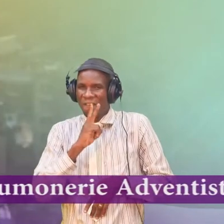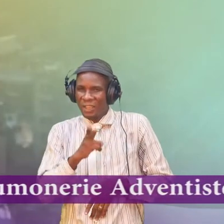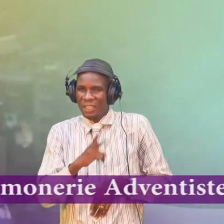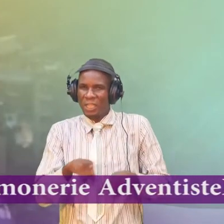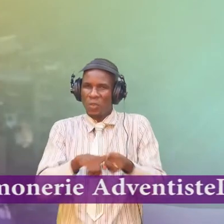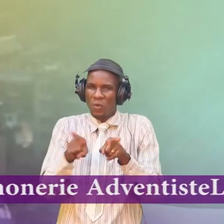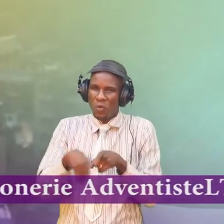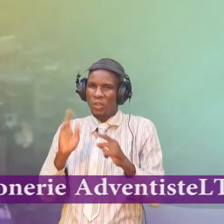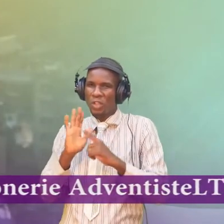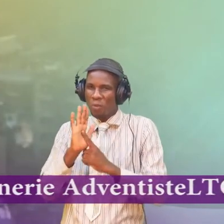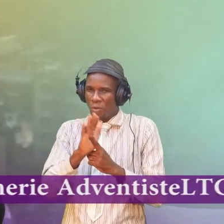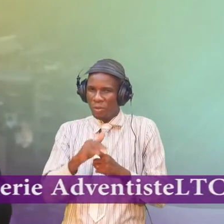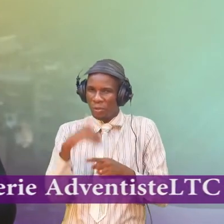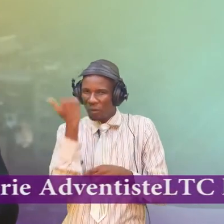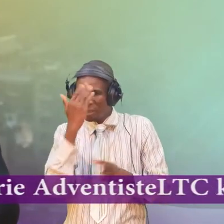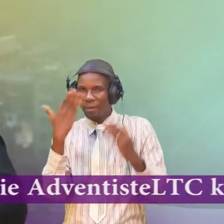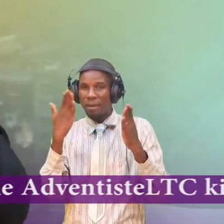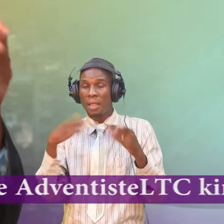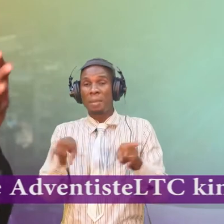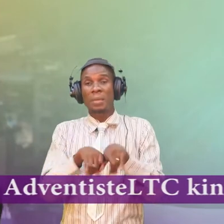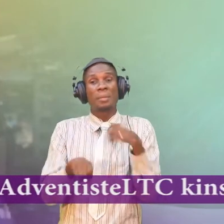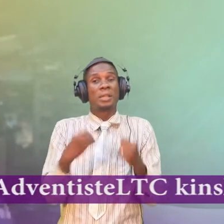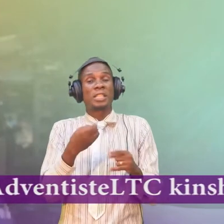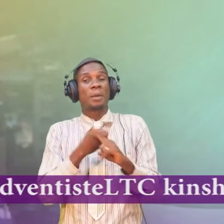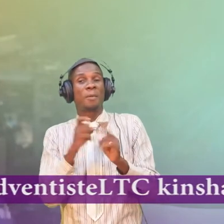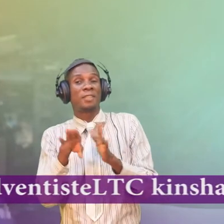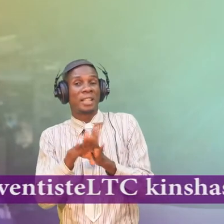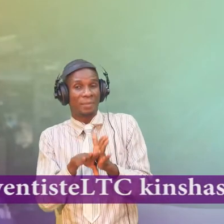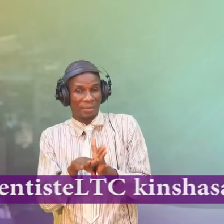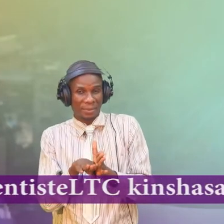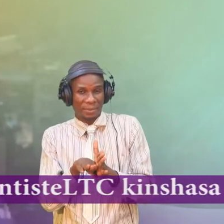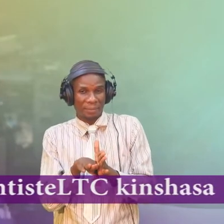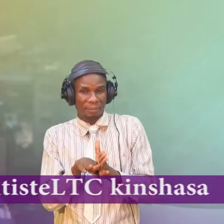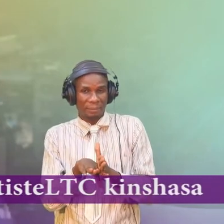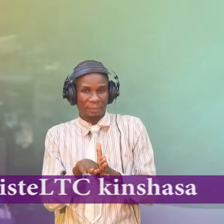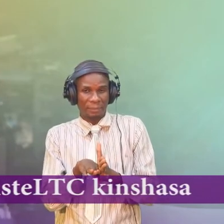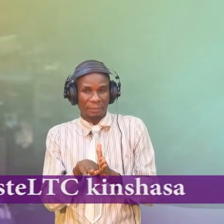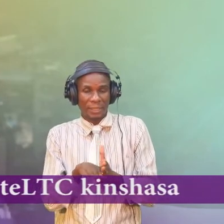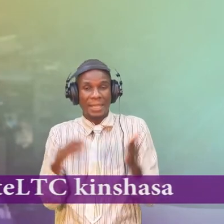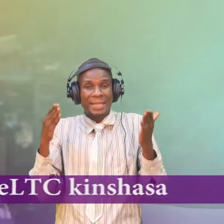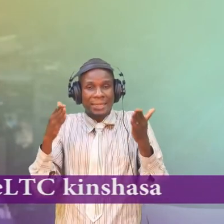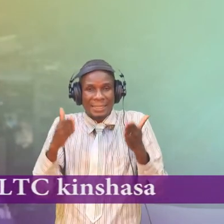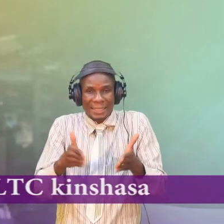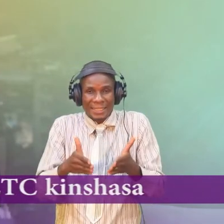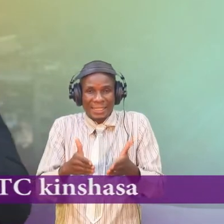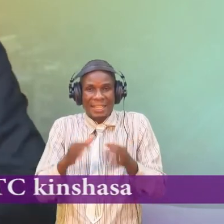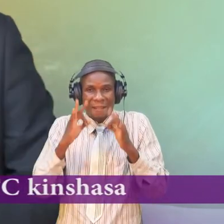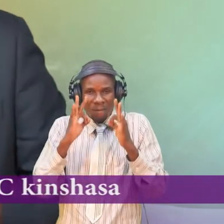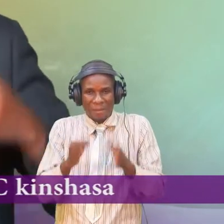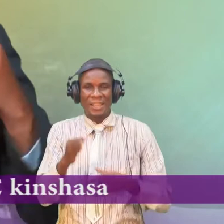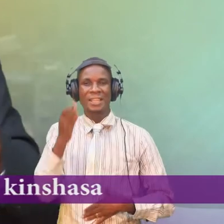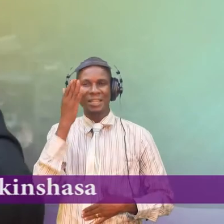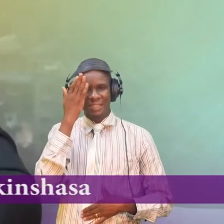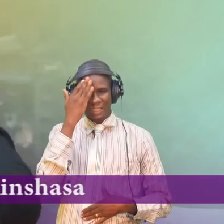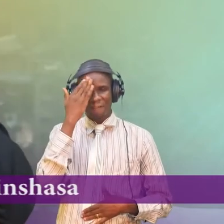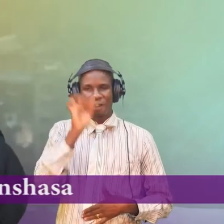au kuelewa tu ukweli fulani fulani kuhusu Mungu hata kama zinapatikana ndani ya Biblia, lakini